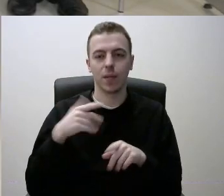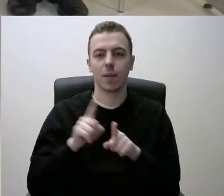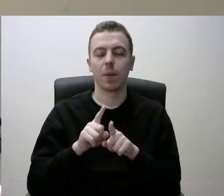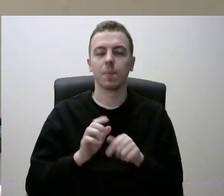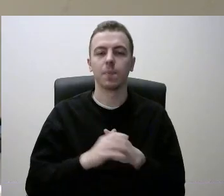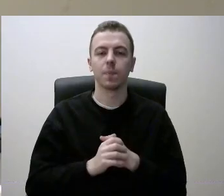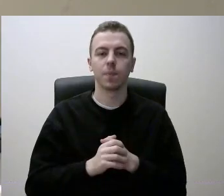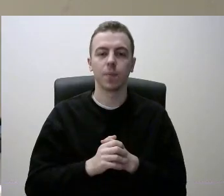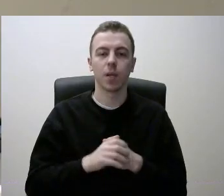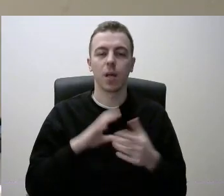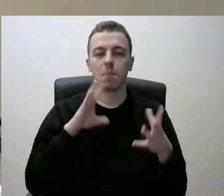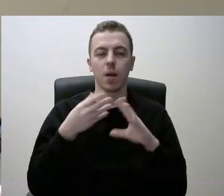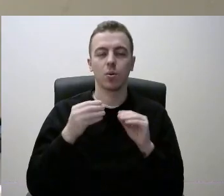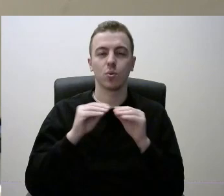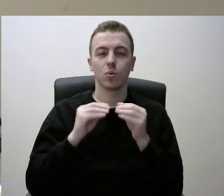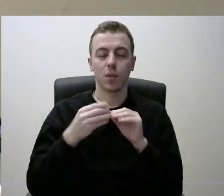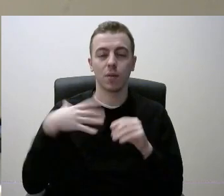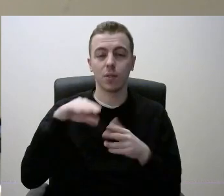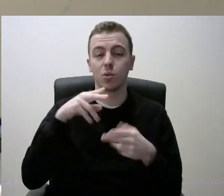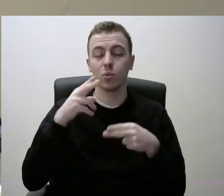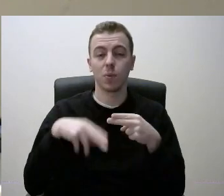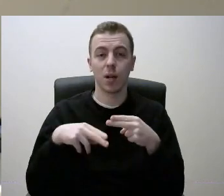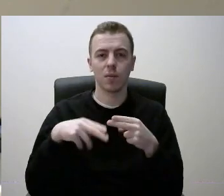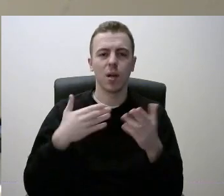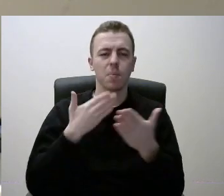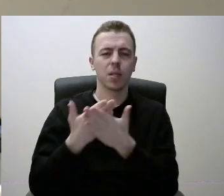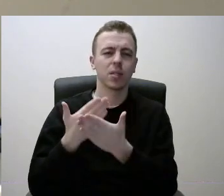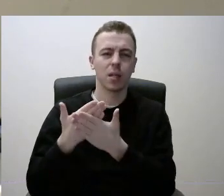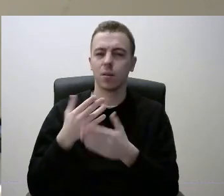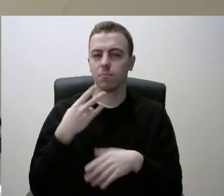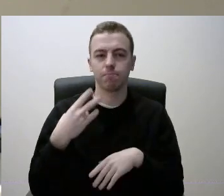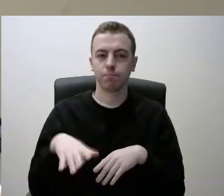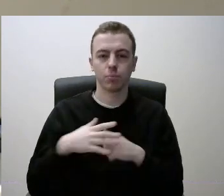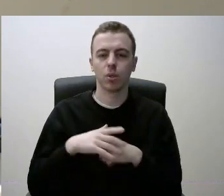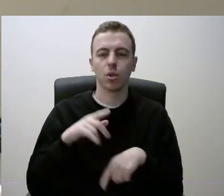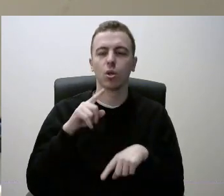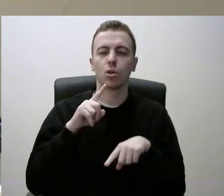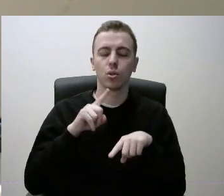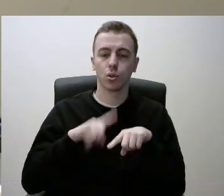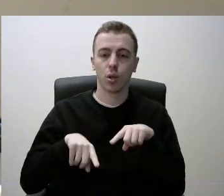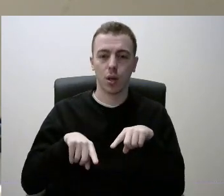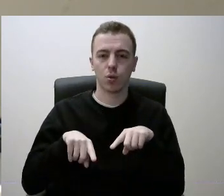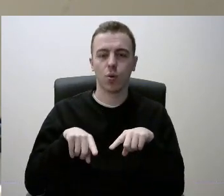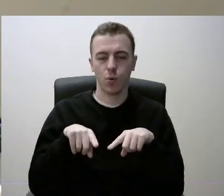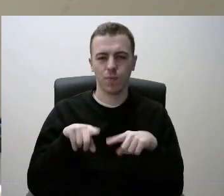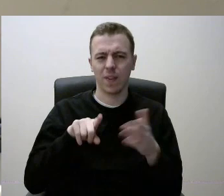Bendrų sutarimų esam nusprendę apsieiti be prisistatymo ir iš karto prie klausimų.